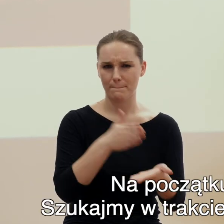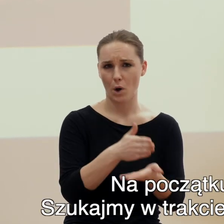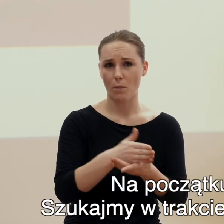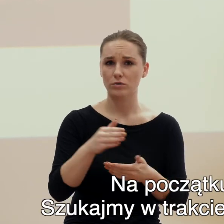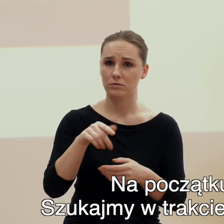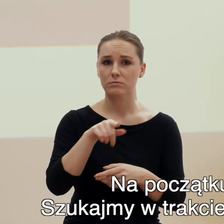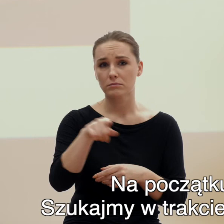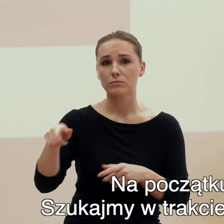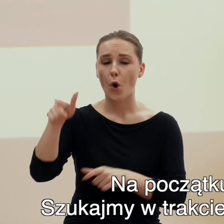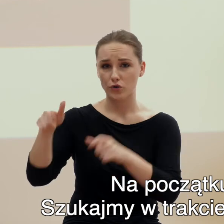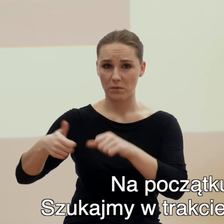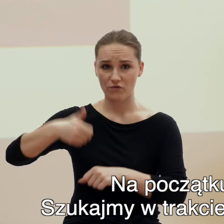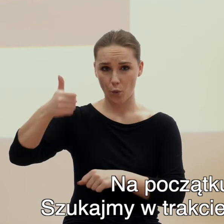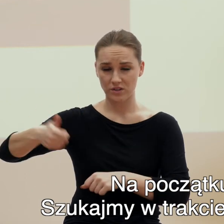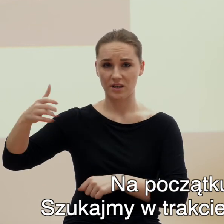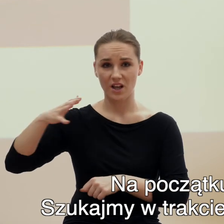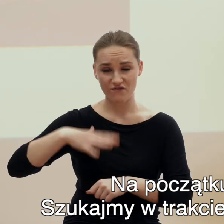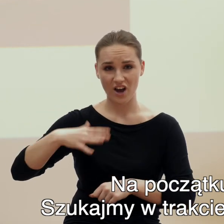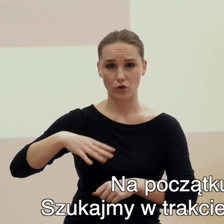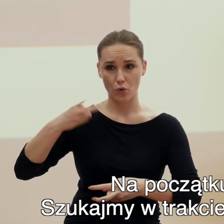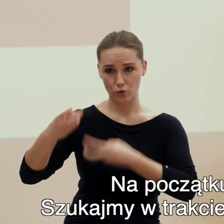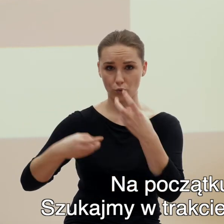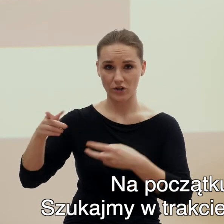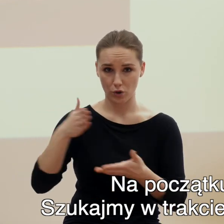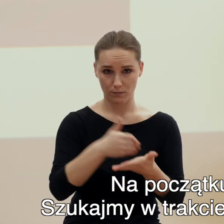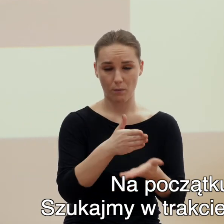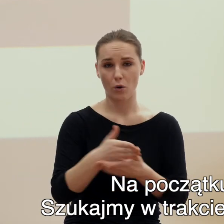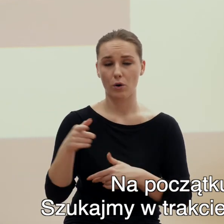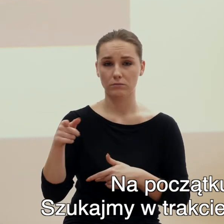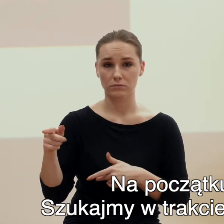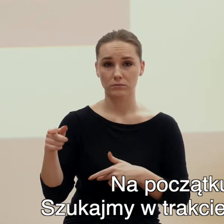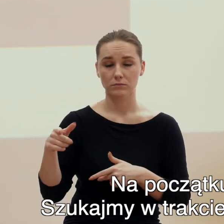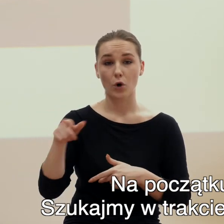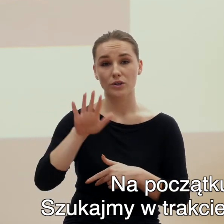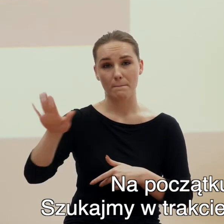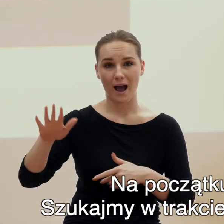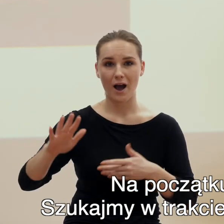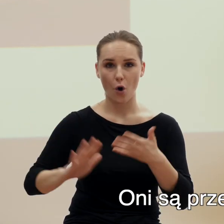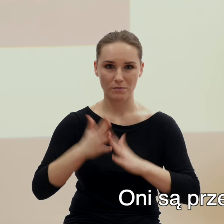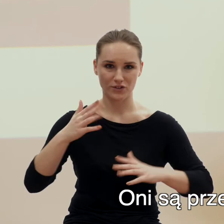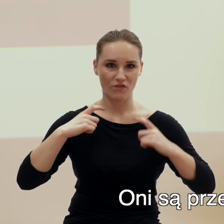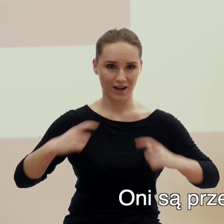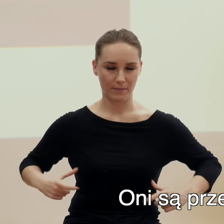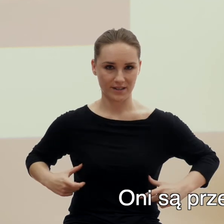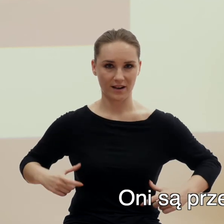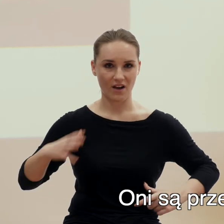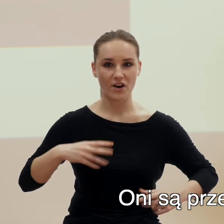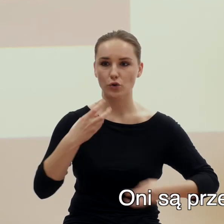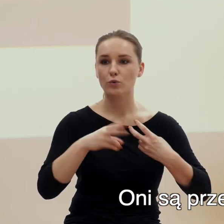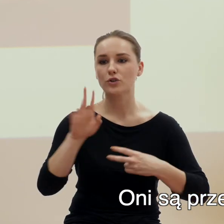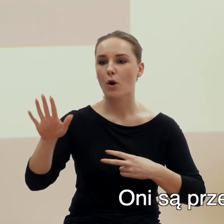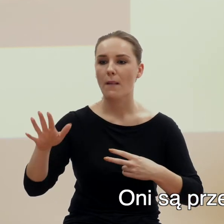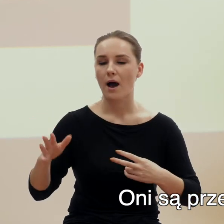początku mówiłam o odblaskowych kamizelkach. Szukajmy w trakcie ewakuacji osób, które są ubrane w te kamizelki. Oni są przeszkoleni i wiedzą,